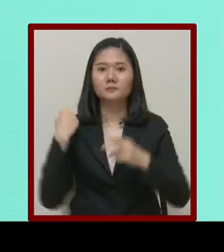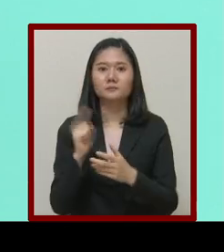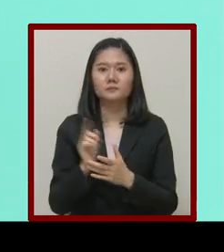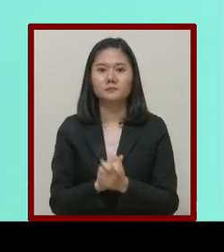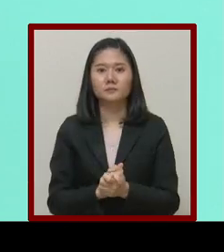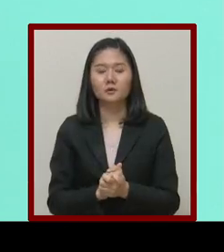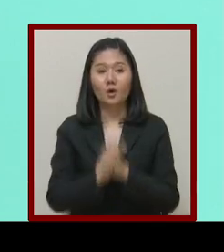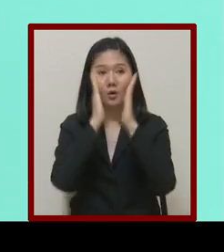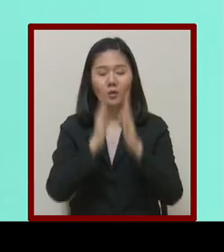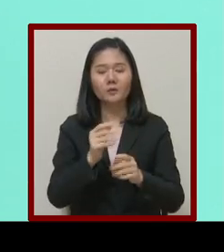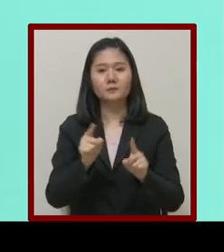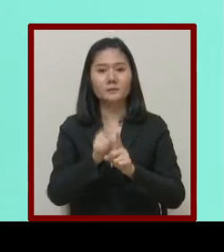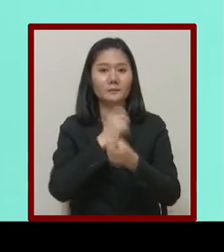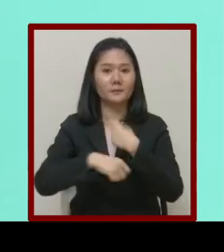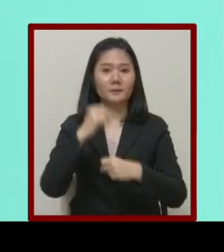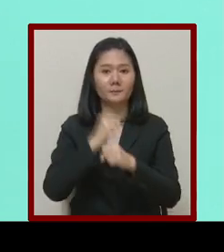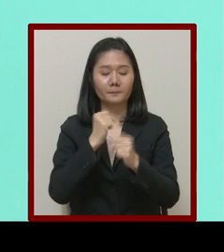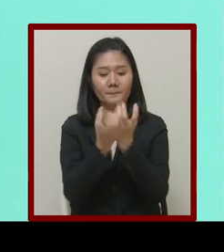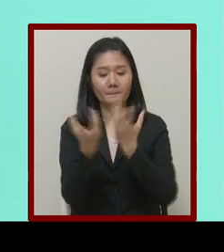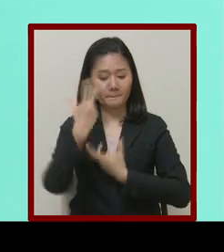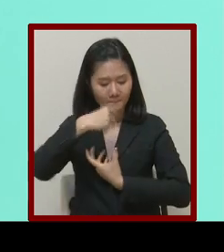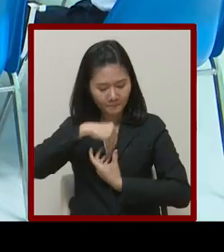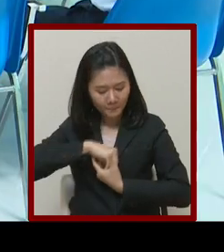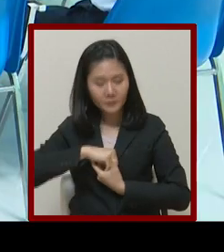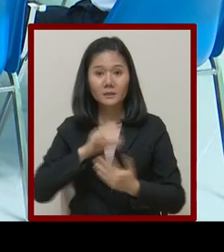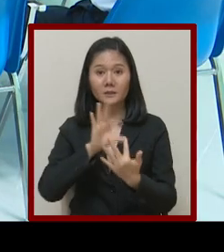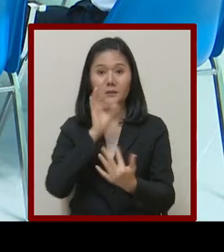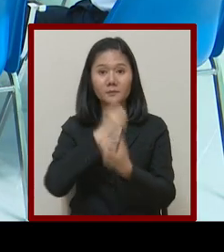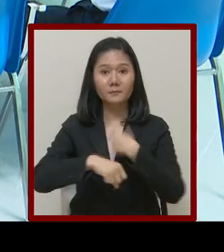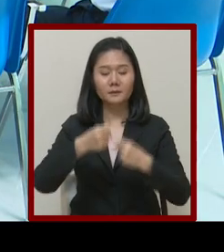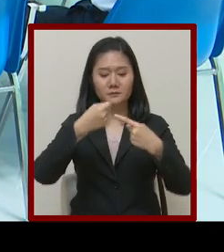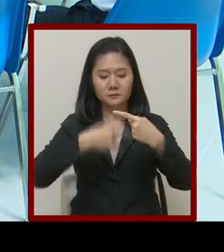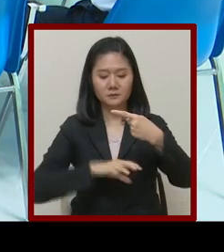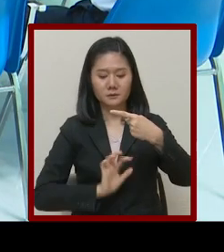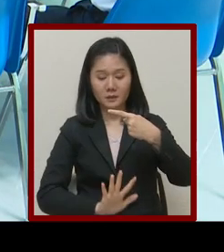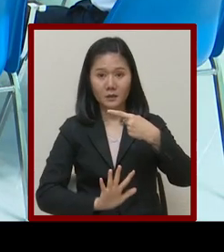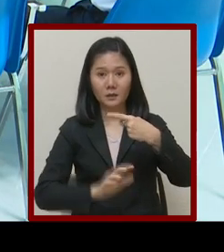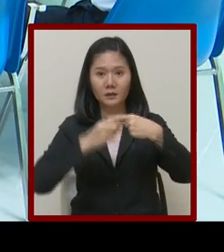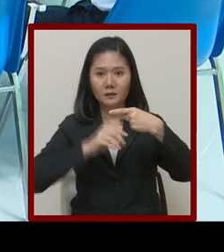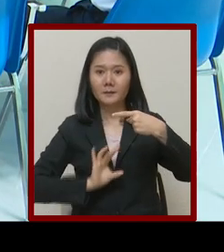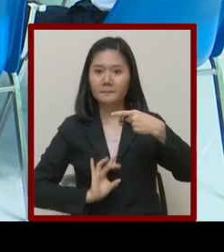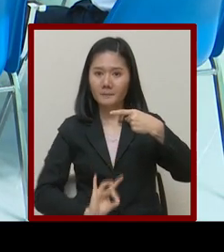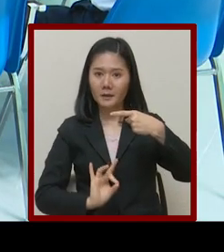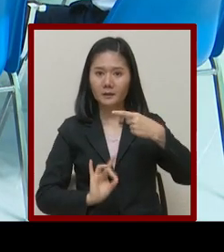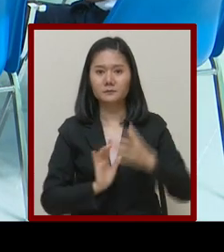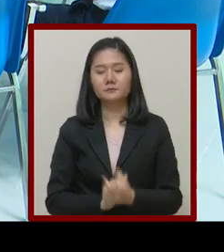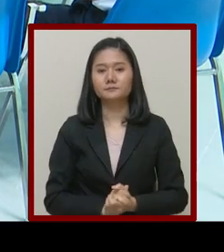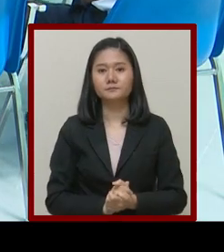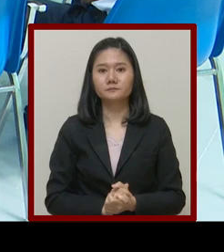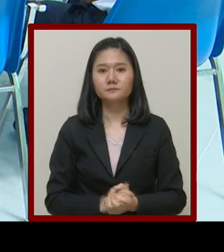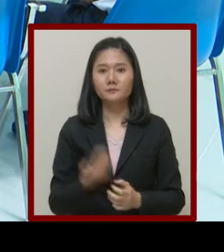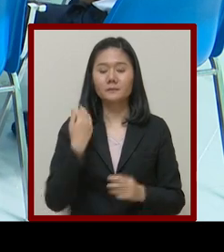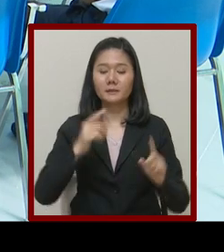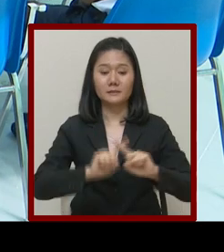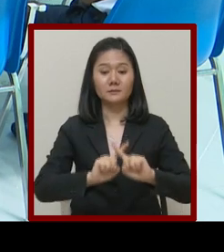คะว่าคนที่เข้าไปปฏิบัติธรรมเนี่ยจะเลือกปฏิบัติตามศีล5หรือว่าศีล8ศีล5กับศีล8ก็จะ